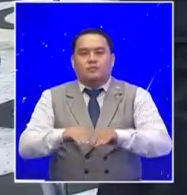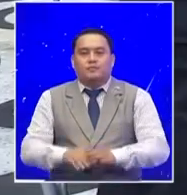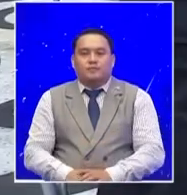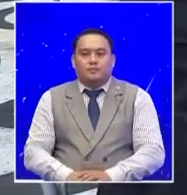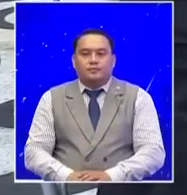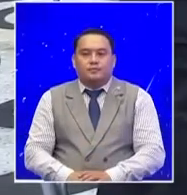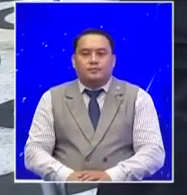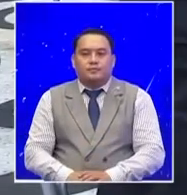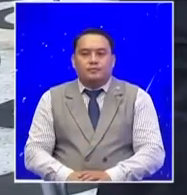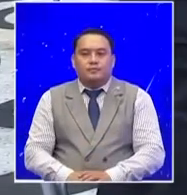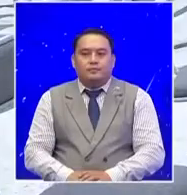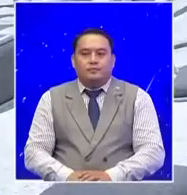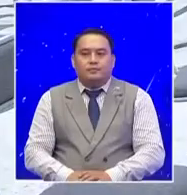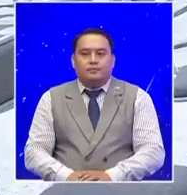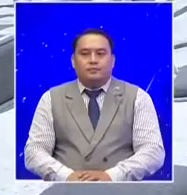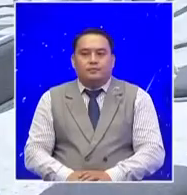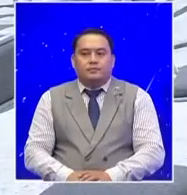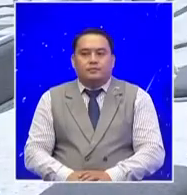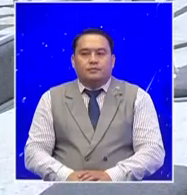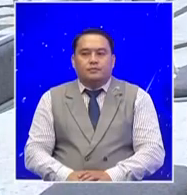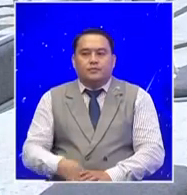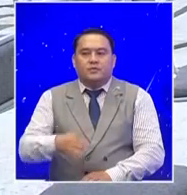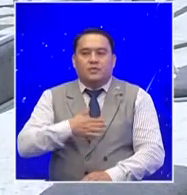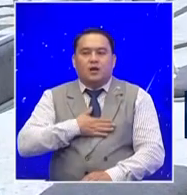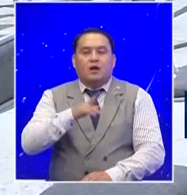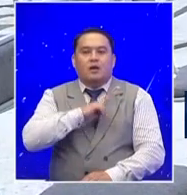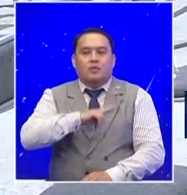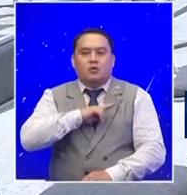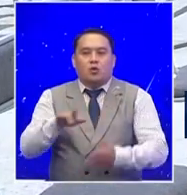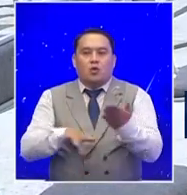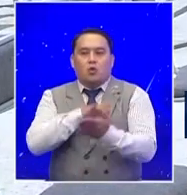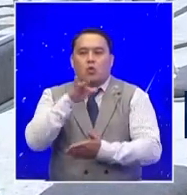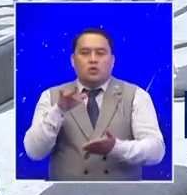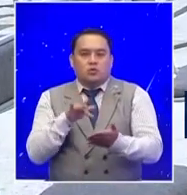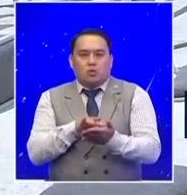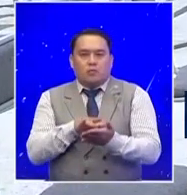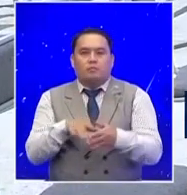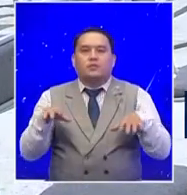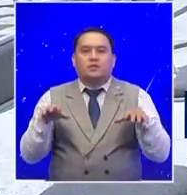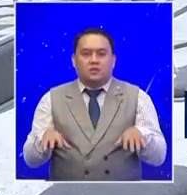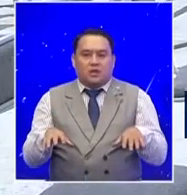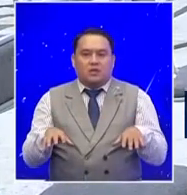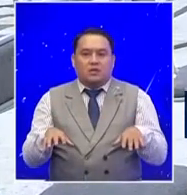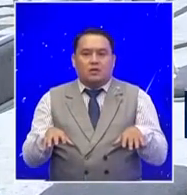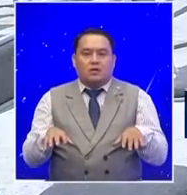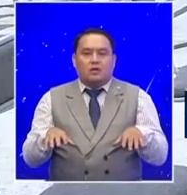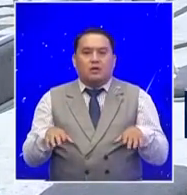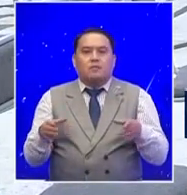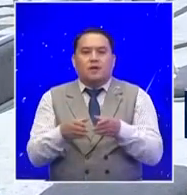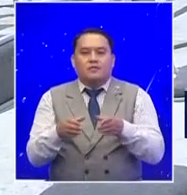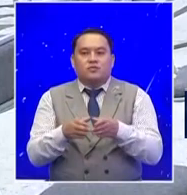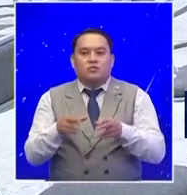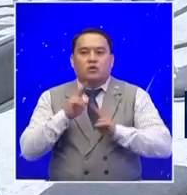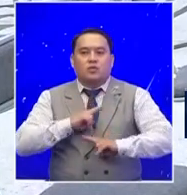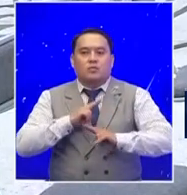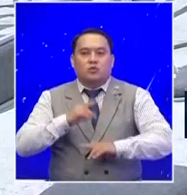До этого я работал в городском председателем городского профсоюза работников образования и